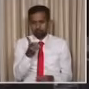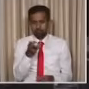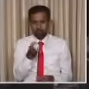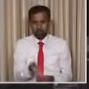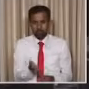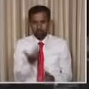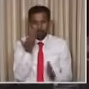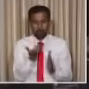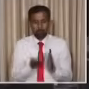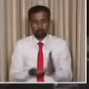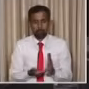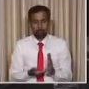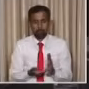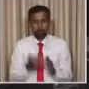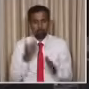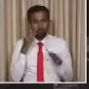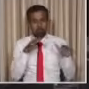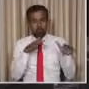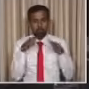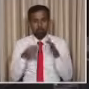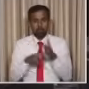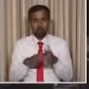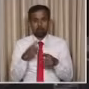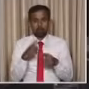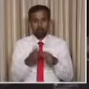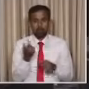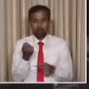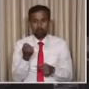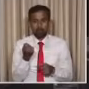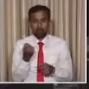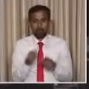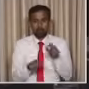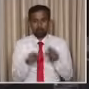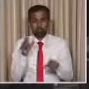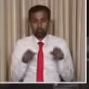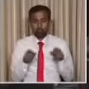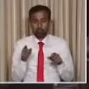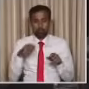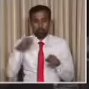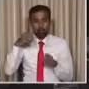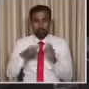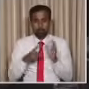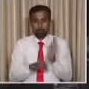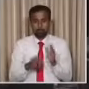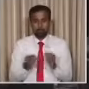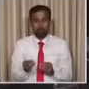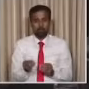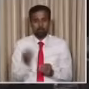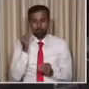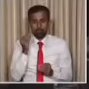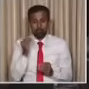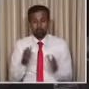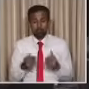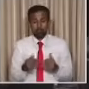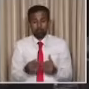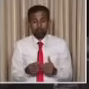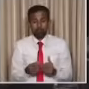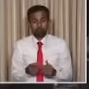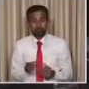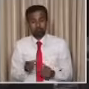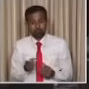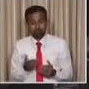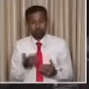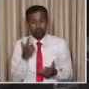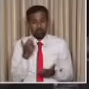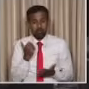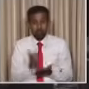මේකෙන් පැහැදිලි වෙන්නේ. එනිසා ජනතාවගේ බදු මුදල් වලින් ජනතාව මත විදුලි බිල වැඩි කරලා ජනතාව මත තවත් පීඩන එල්ල කරලා